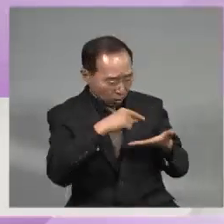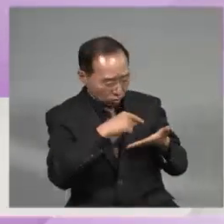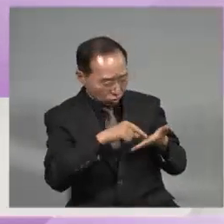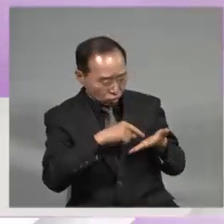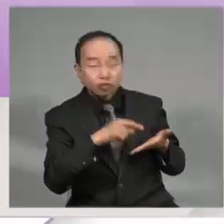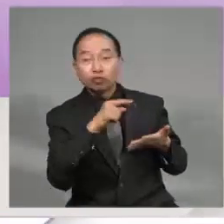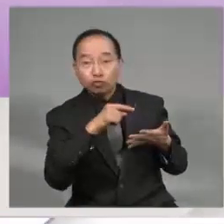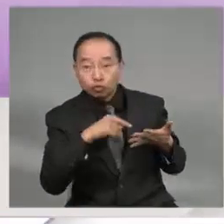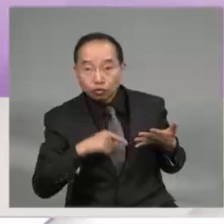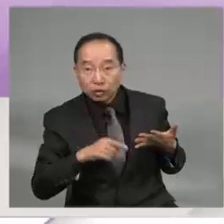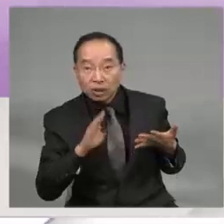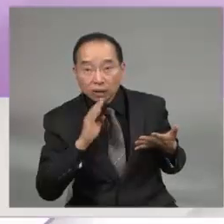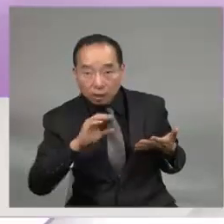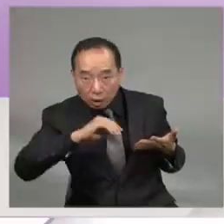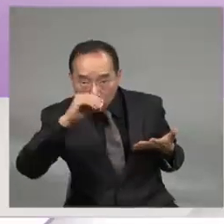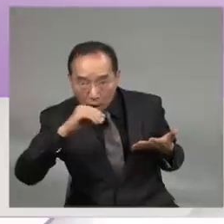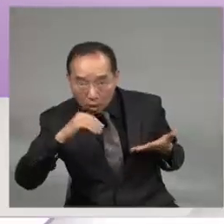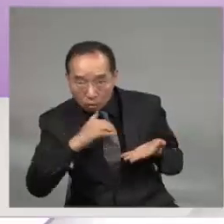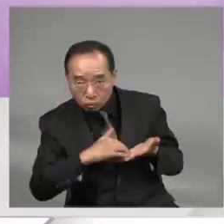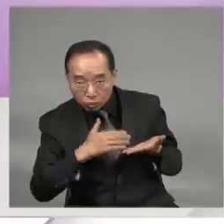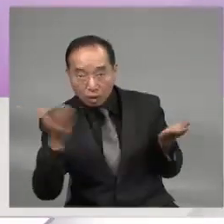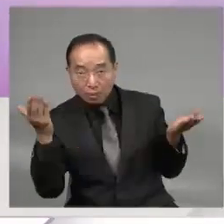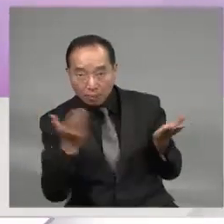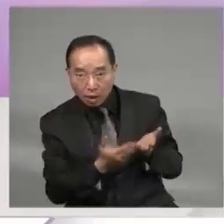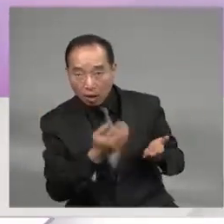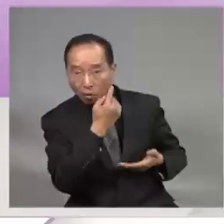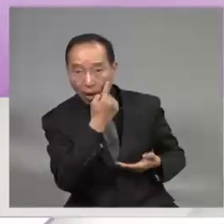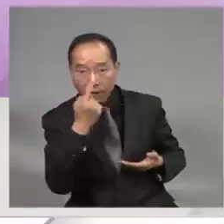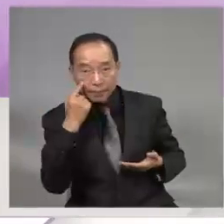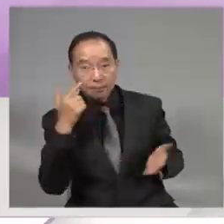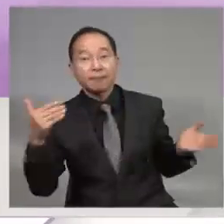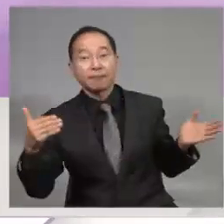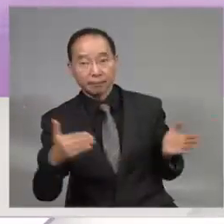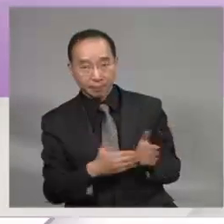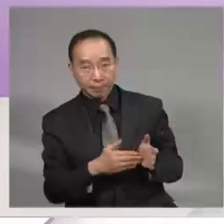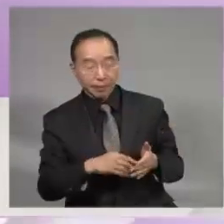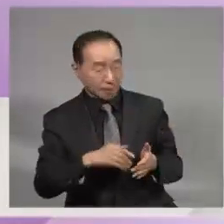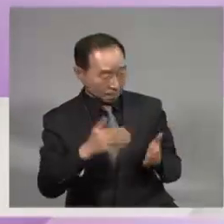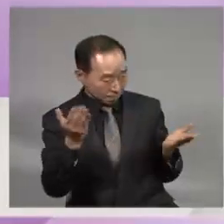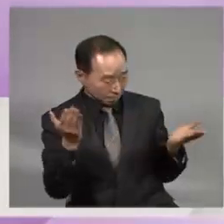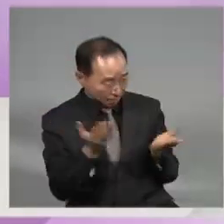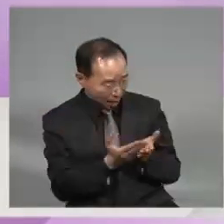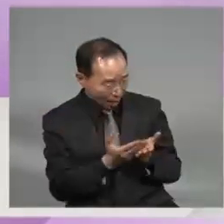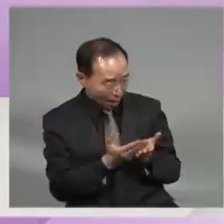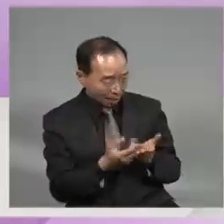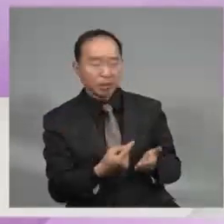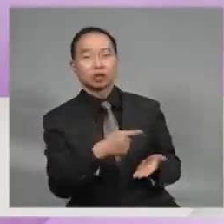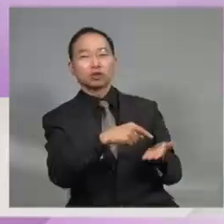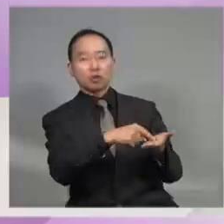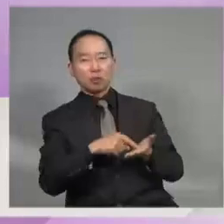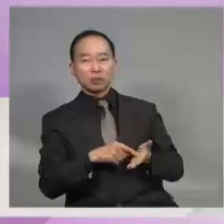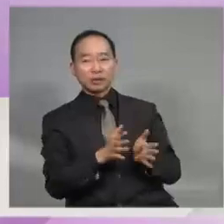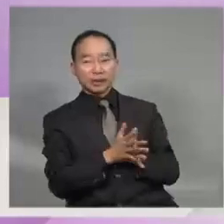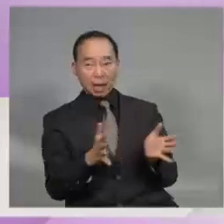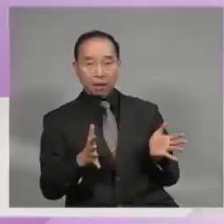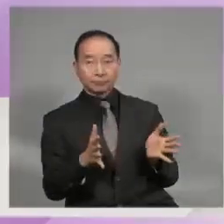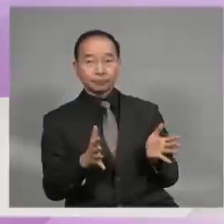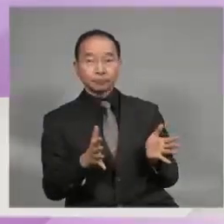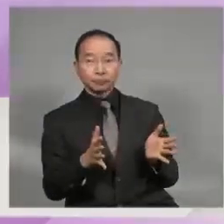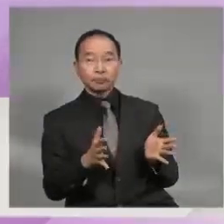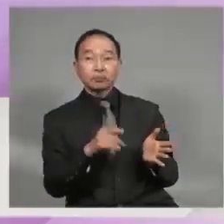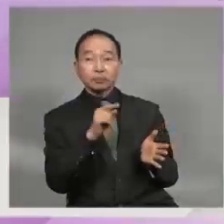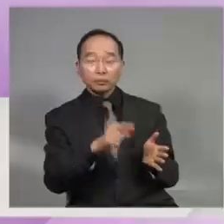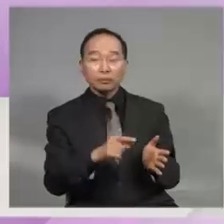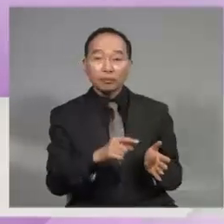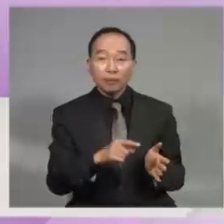봉투 수와 실제 그 해송용 봉투 수가 일치하는지를 먼저 확인을 하고요. 일치를 하면 즉시 접수를 합니다. 이 접수를 한 해송용